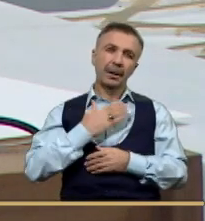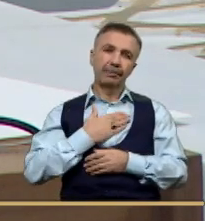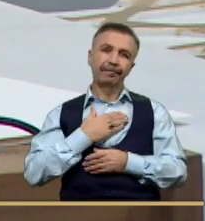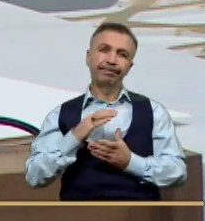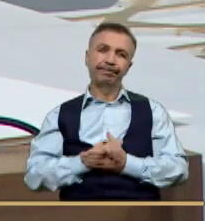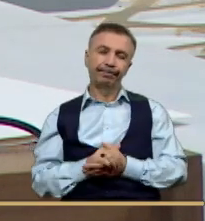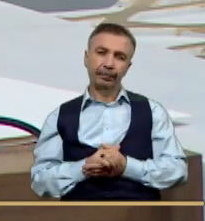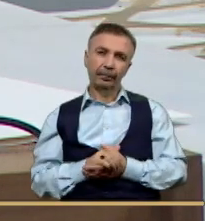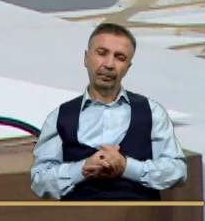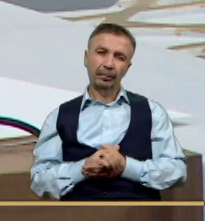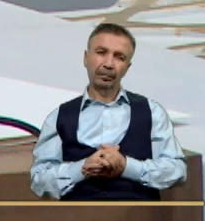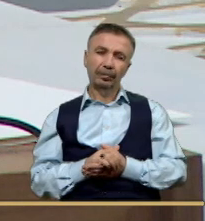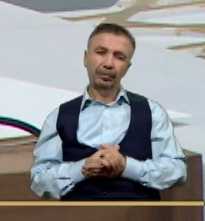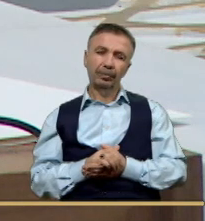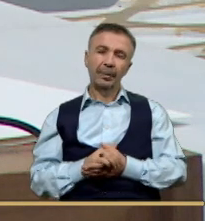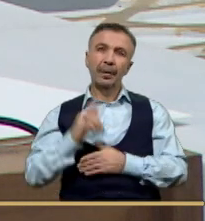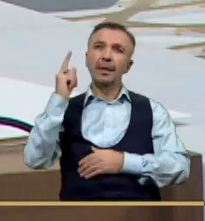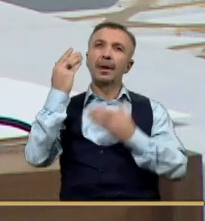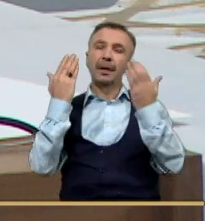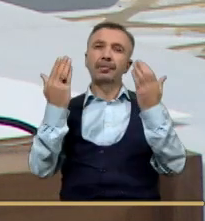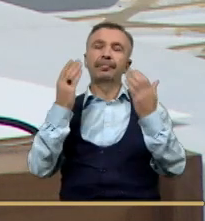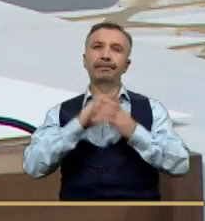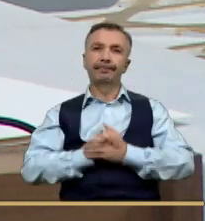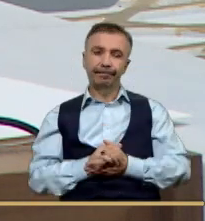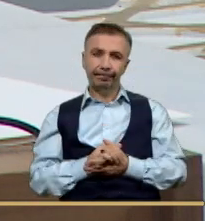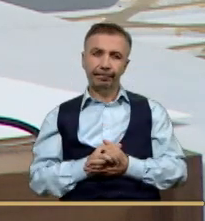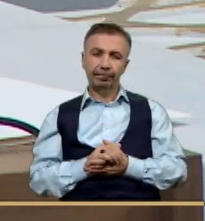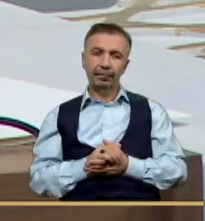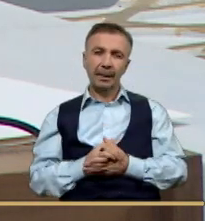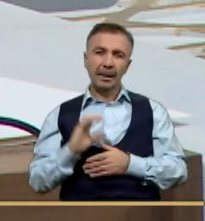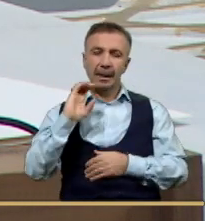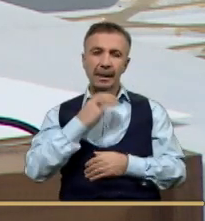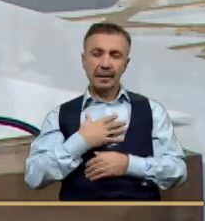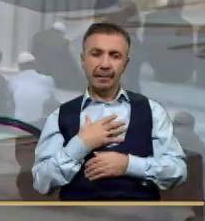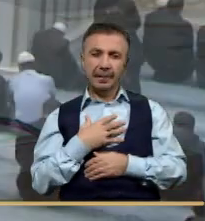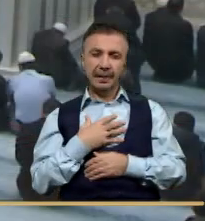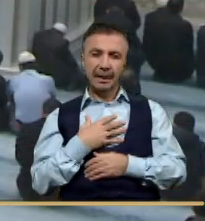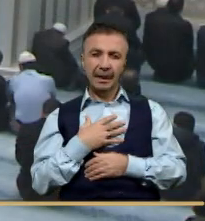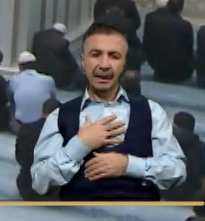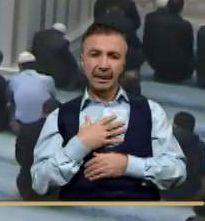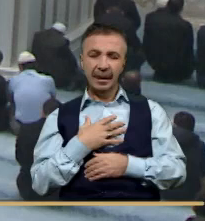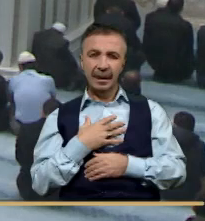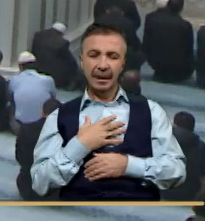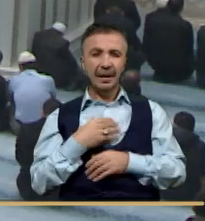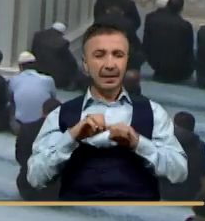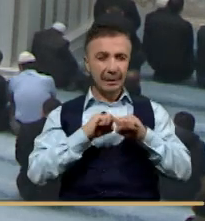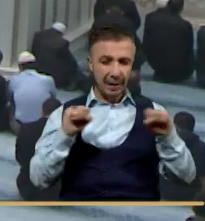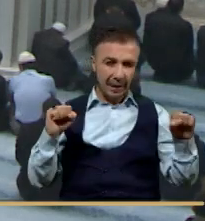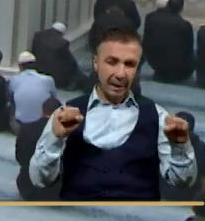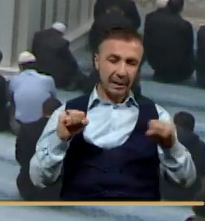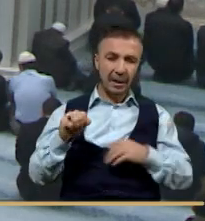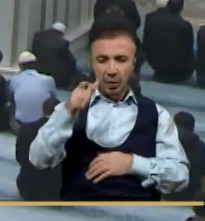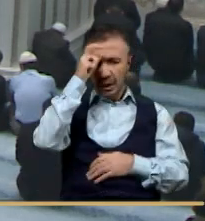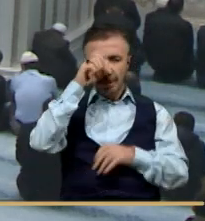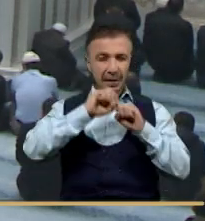zilhum ve zelzilhum. Ya Rab, dini mübini İslam'ın aleyhinde, ülkemizin aleyhinde toplanmış